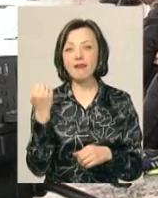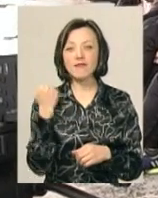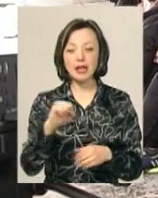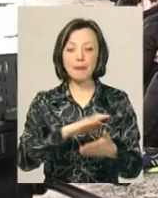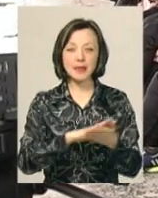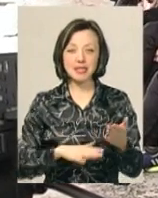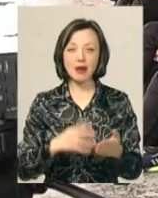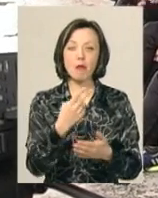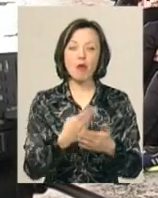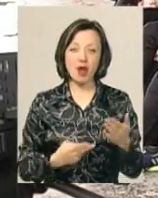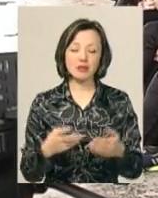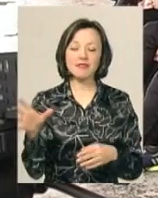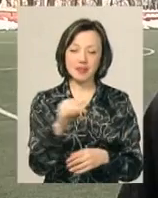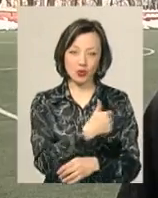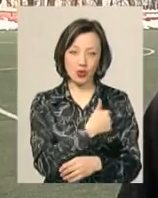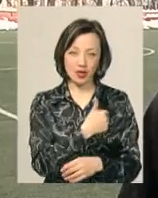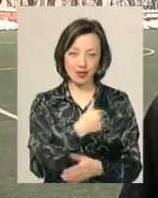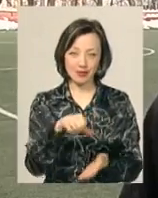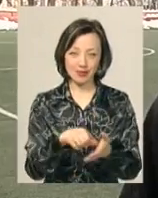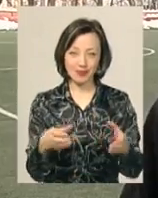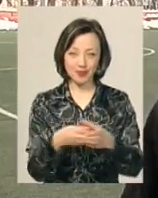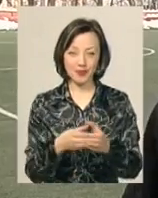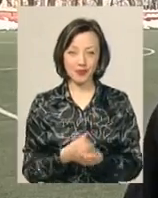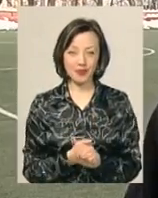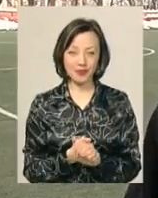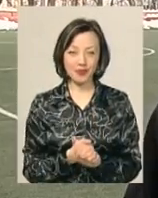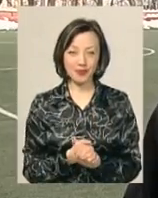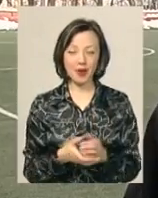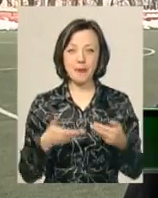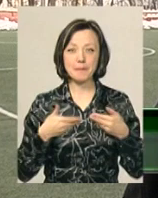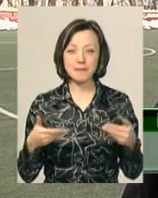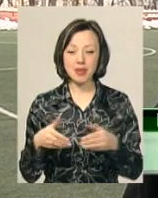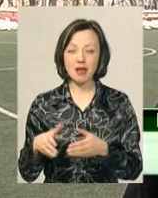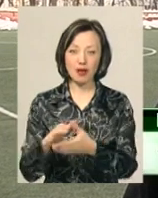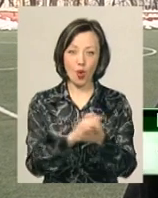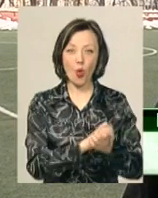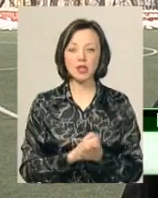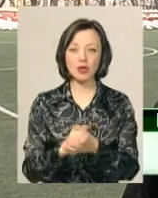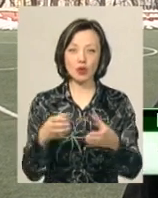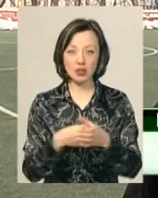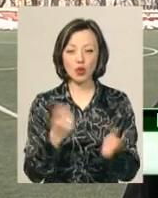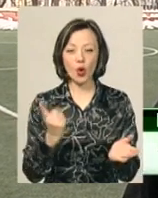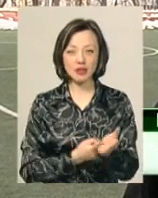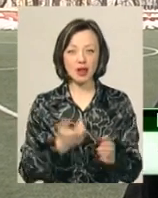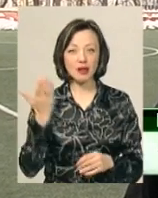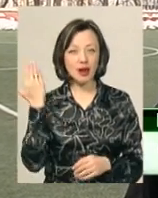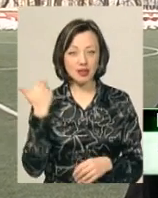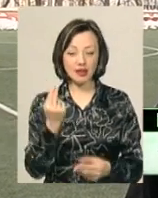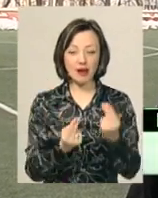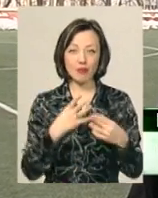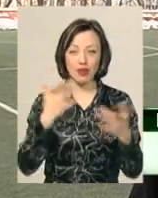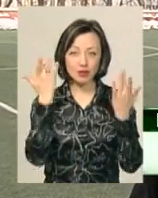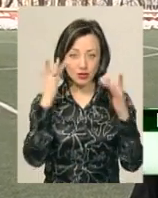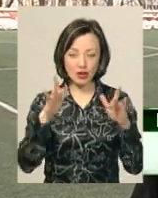поразки хотілося всім агробізнесцям. Ми вийшли як один колектив і доказали, що та ігра була